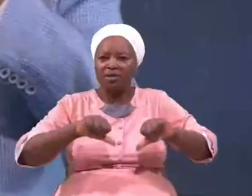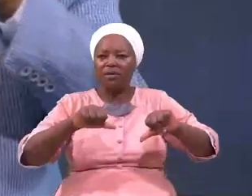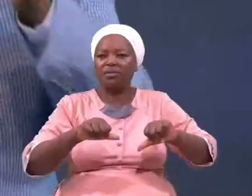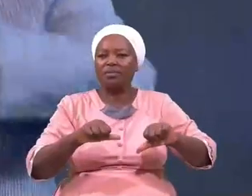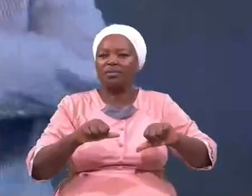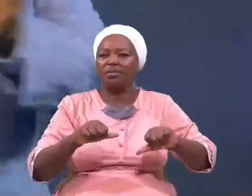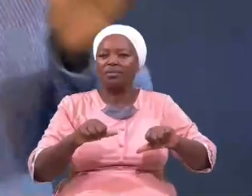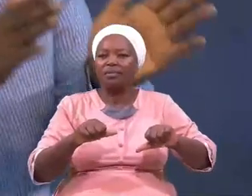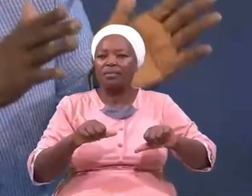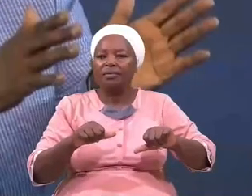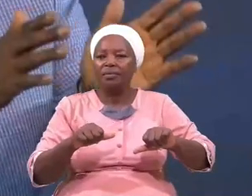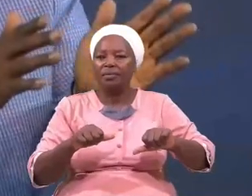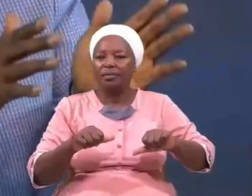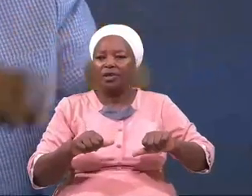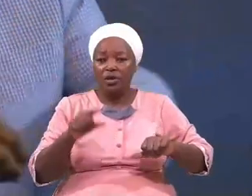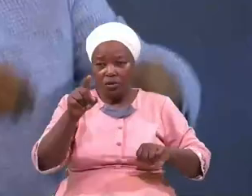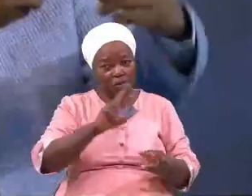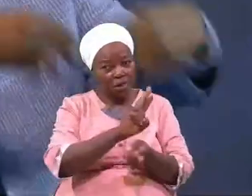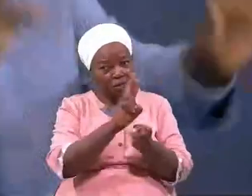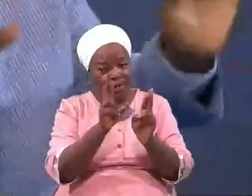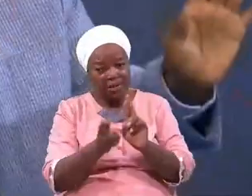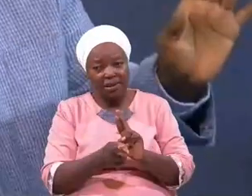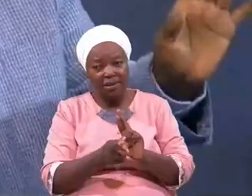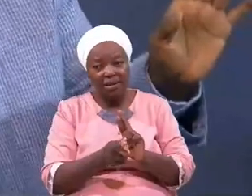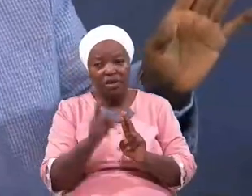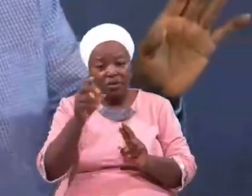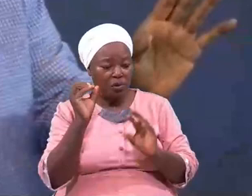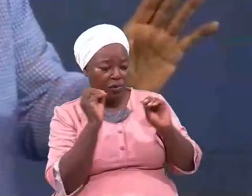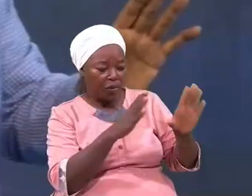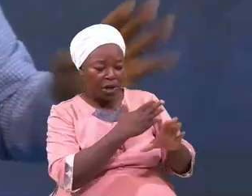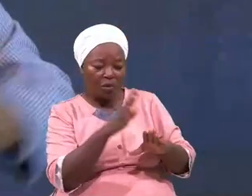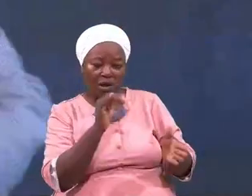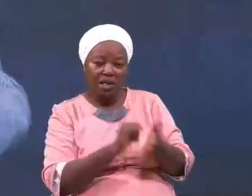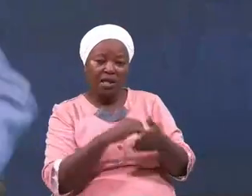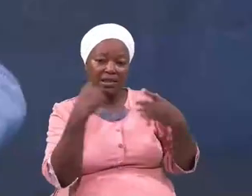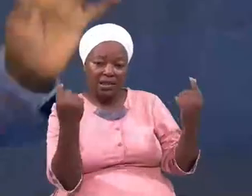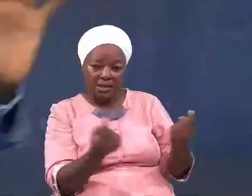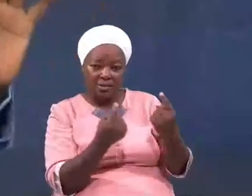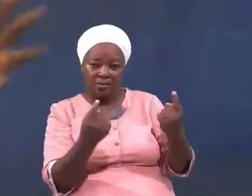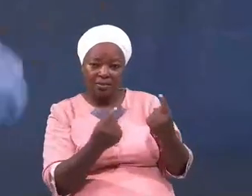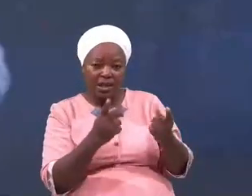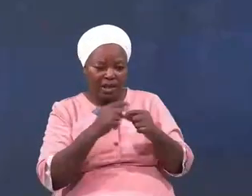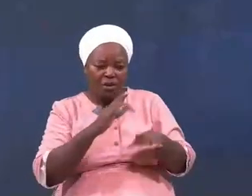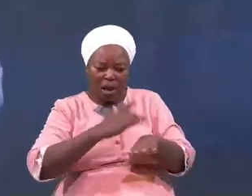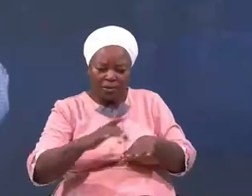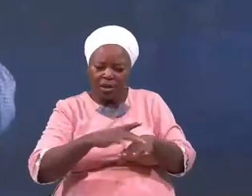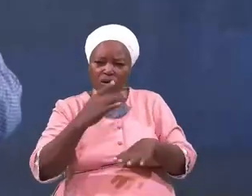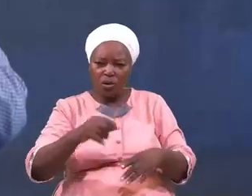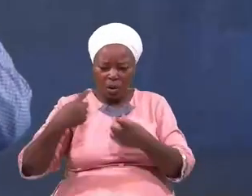votre condamnation. Vous allez vous repentir, vous jetez le levain,